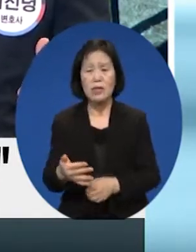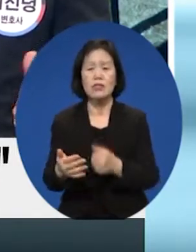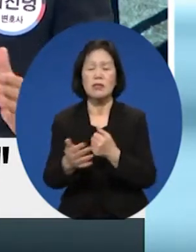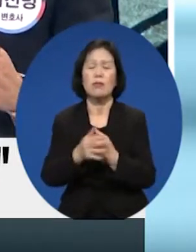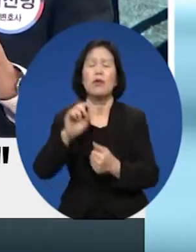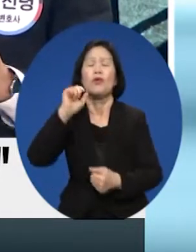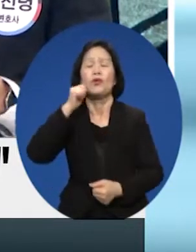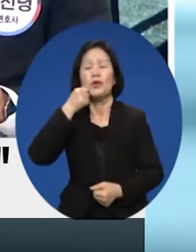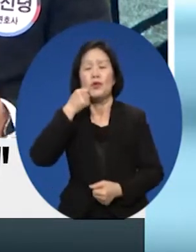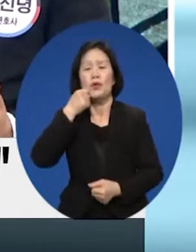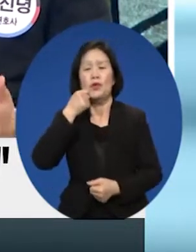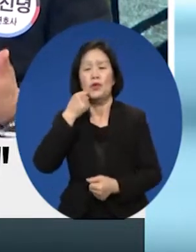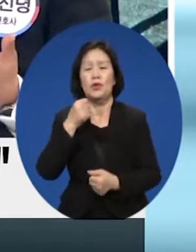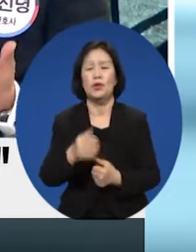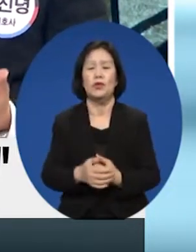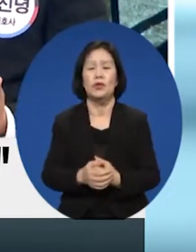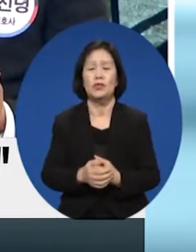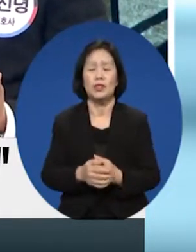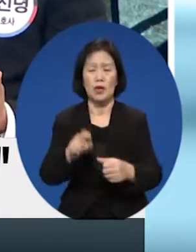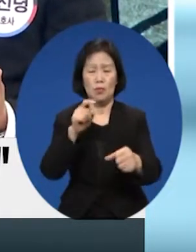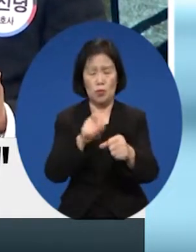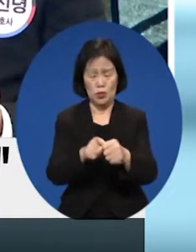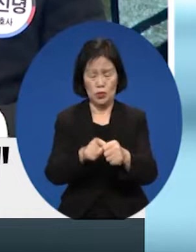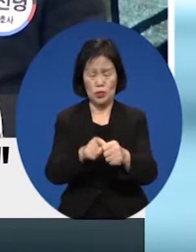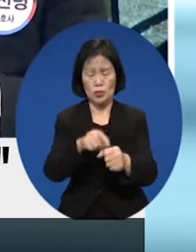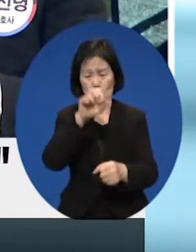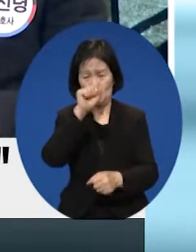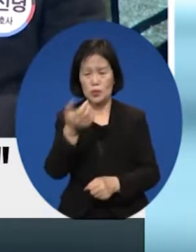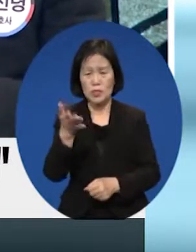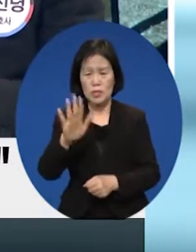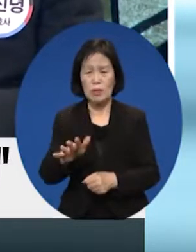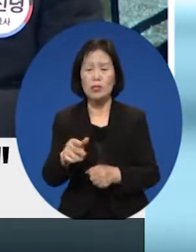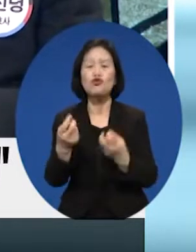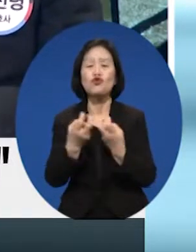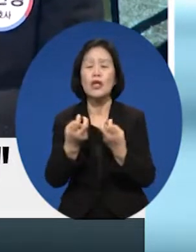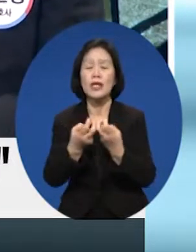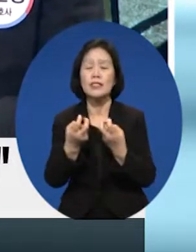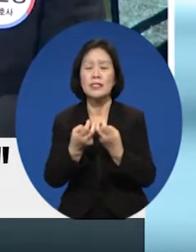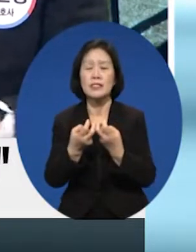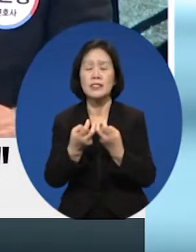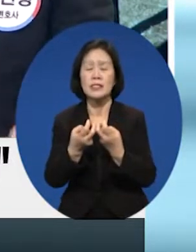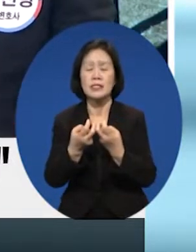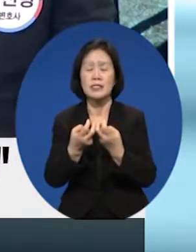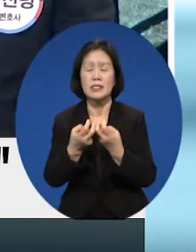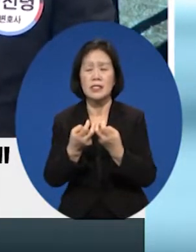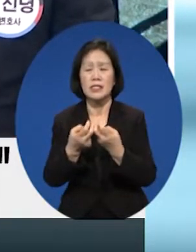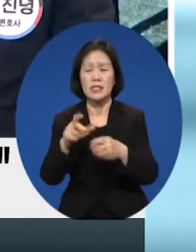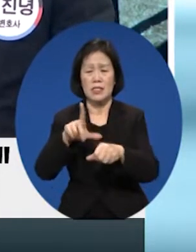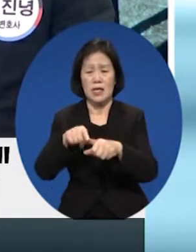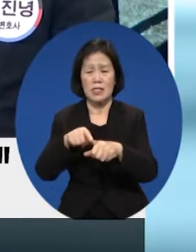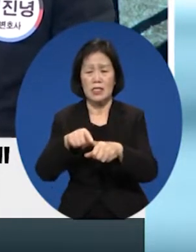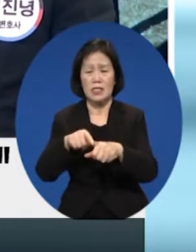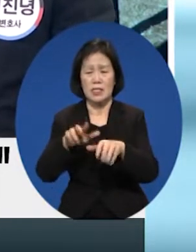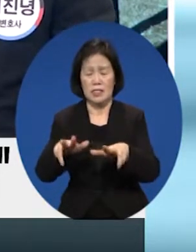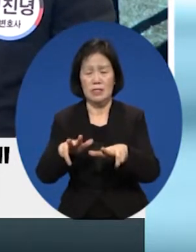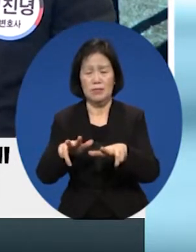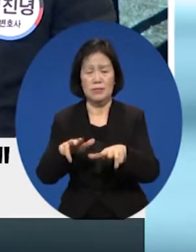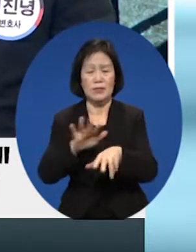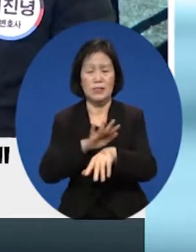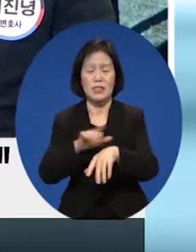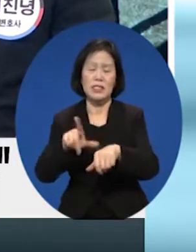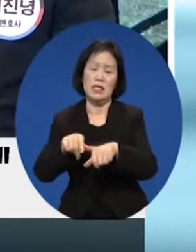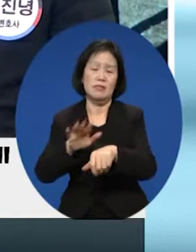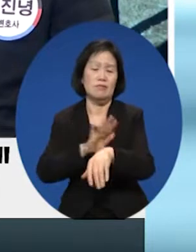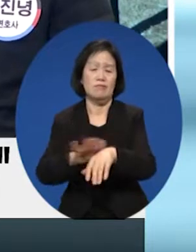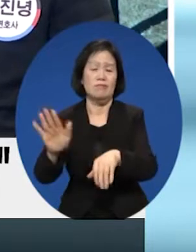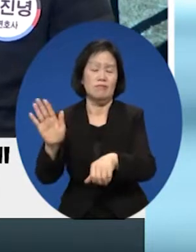점에 있어서 어떤 목적의 정당성은 좋지만 수단의 상당성이나 측면에서 봤을 때는 적어도 지금 시점은 아닌 것이 아닌가 하는